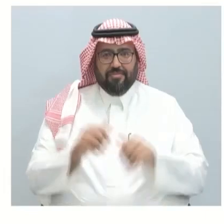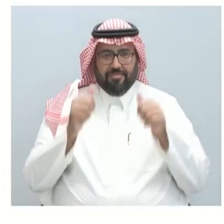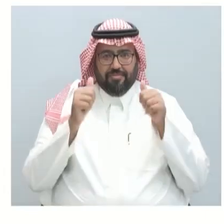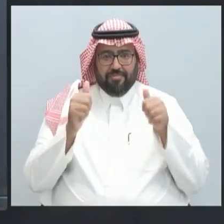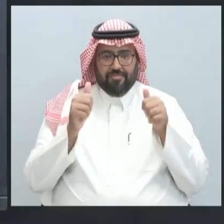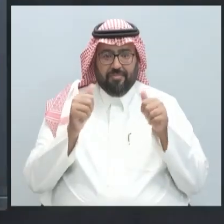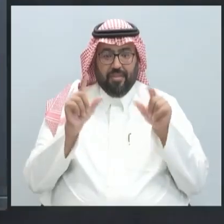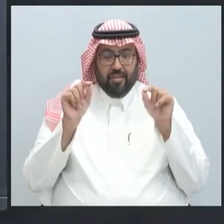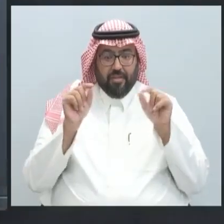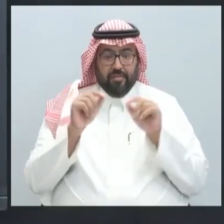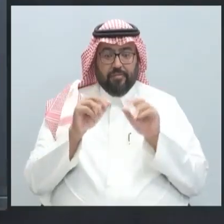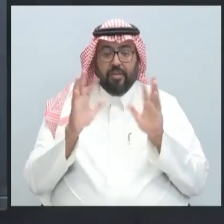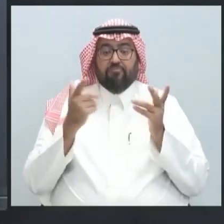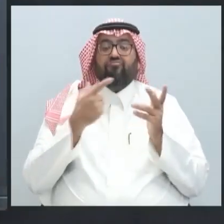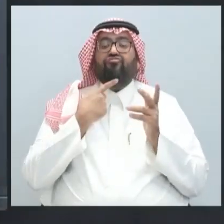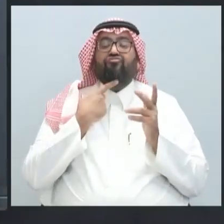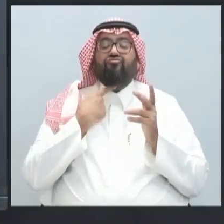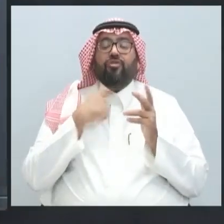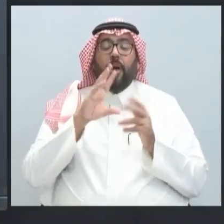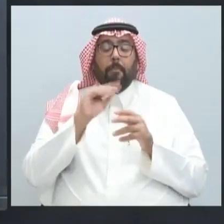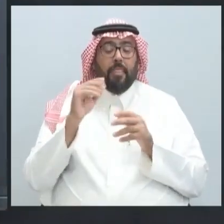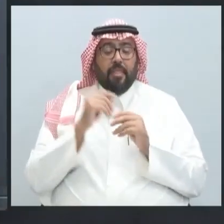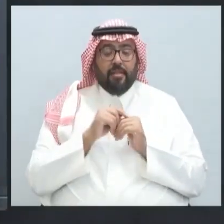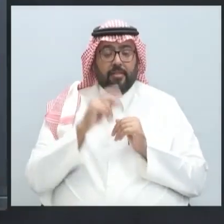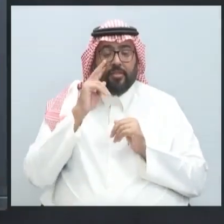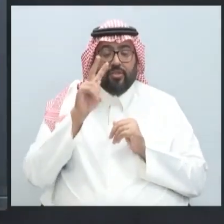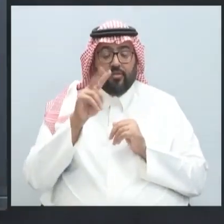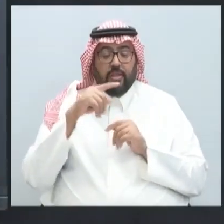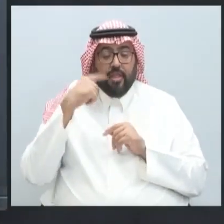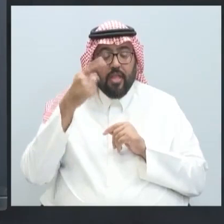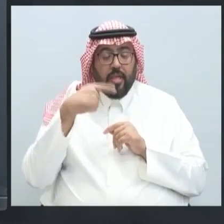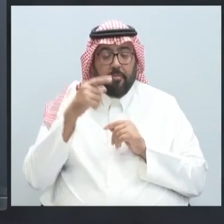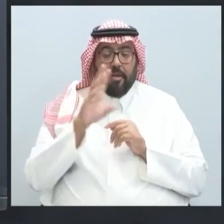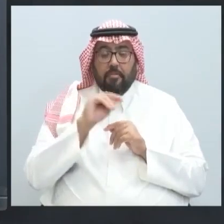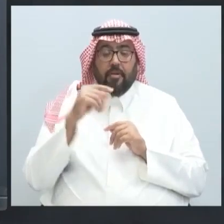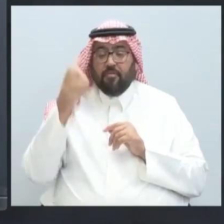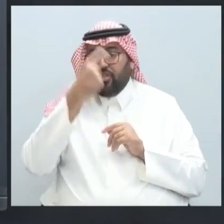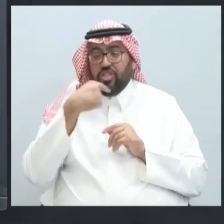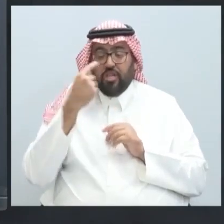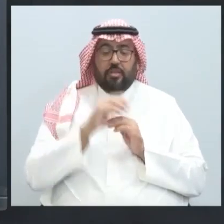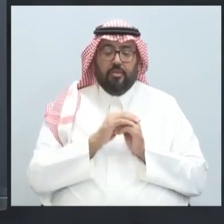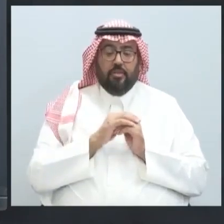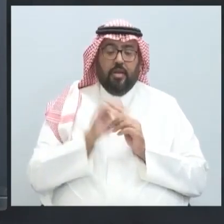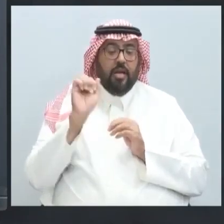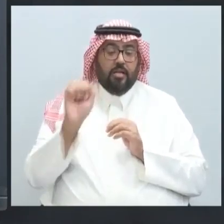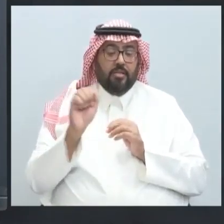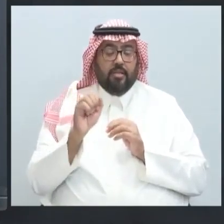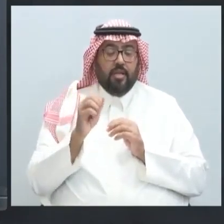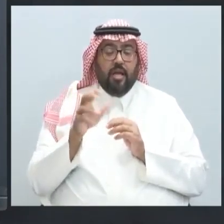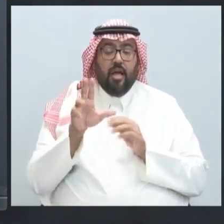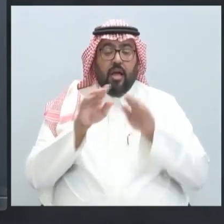ها يا مبدعين نريد شيء ابنائي وبناتي نراه دائ ايمن وله نفس الشكل الخاص